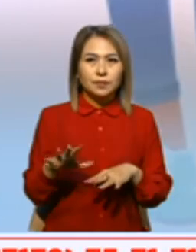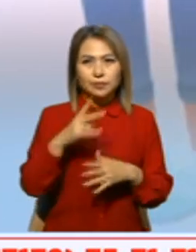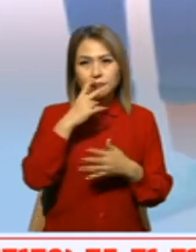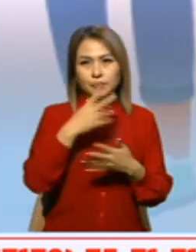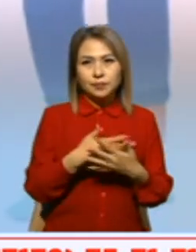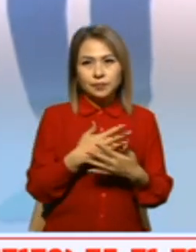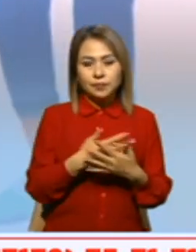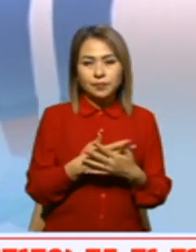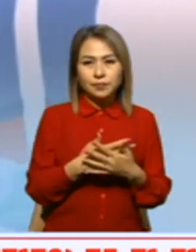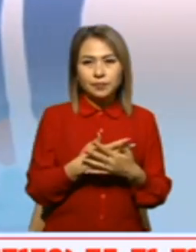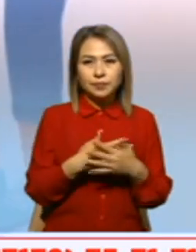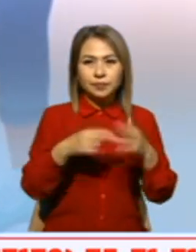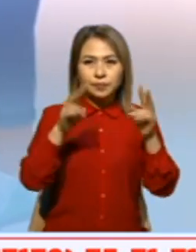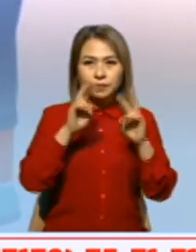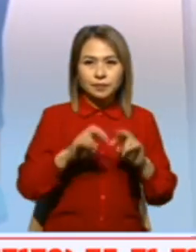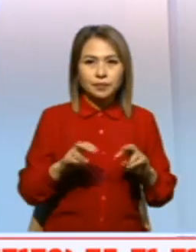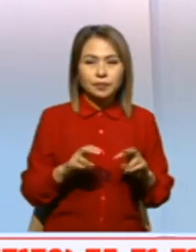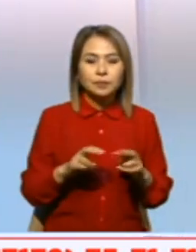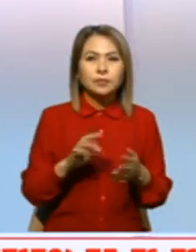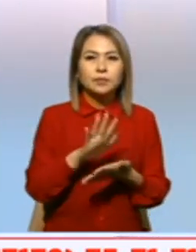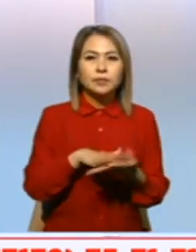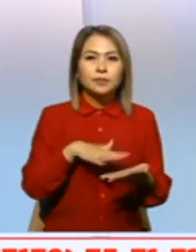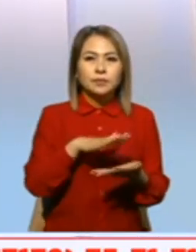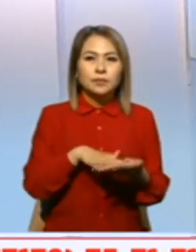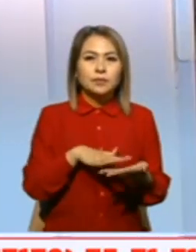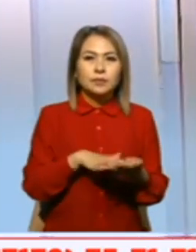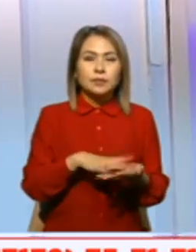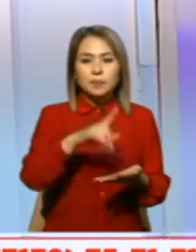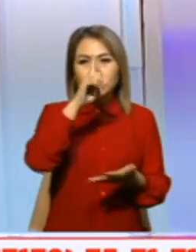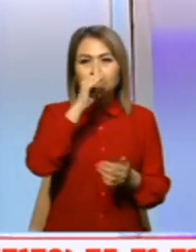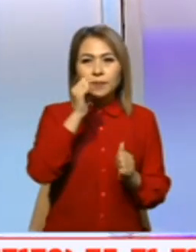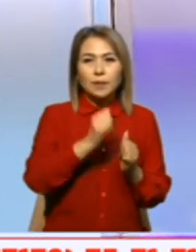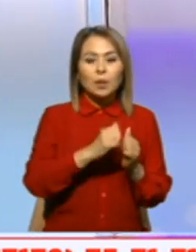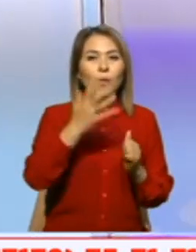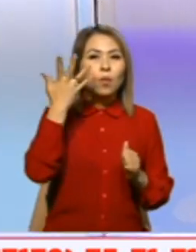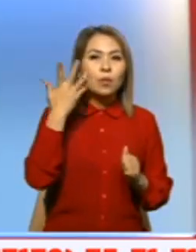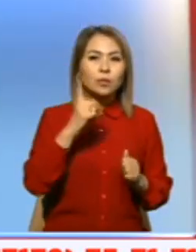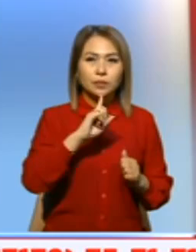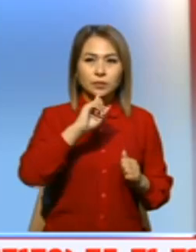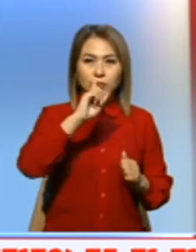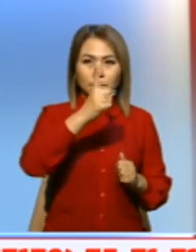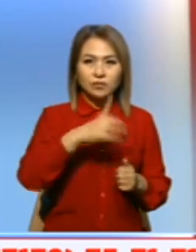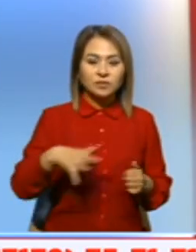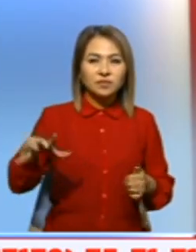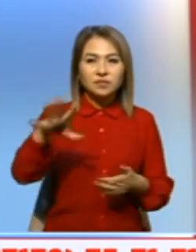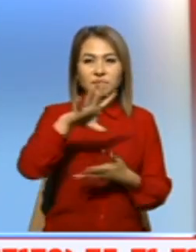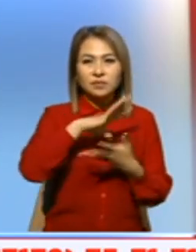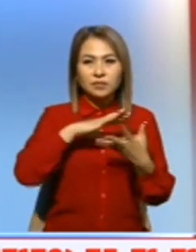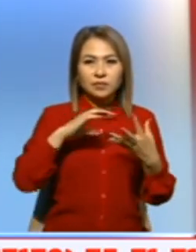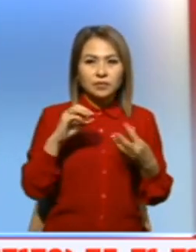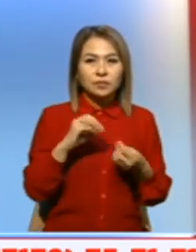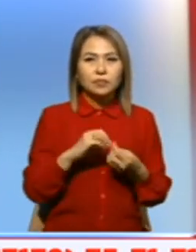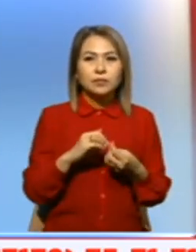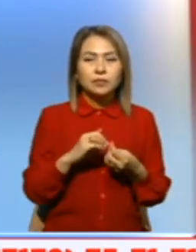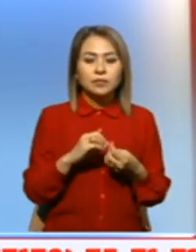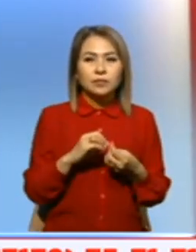көрсеткіштерді қараймыз. Одан кейін әр ай сайын өтіп болған соң бір жасына келген кезде бүкіл барлық деп айтамыз, яғни